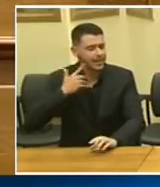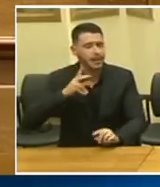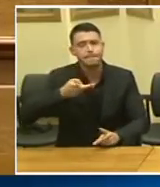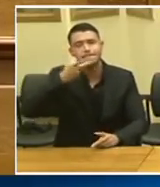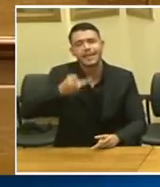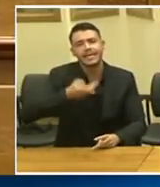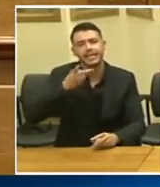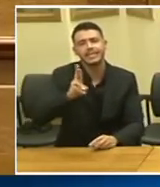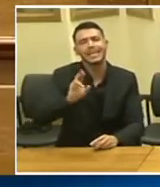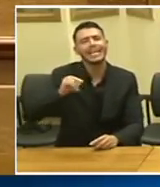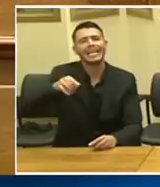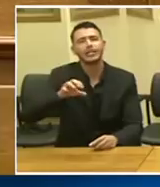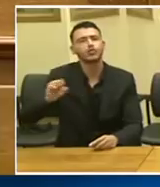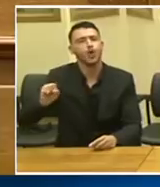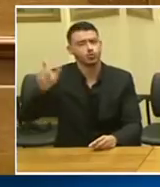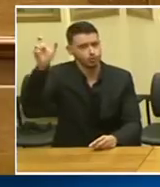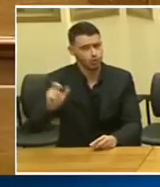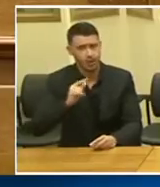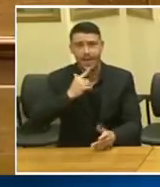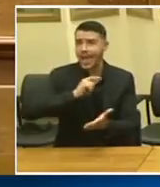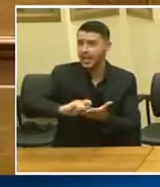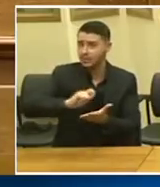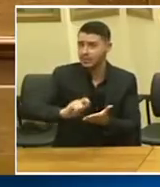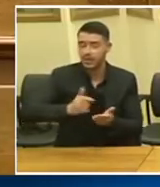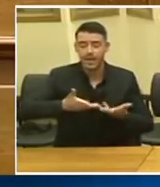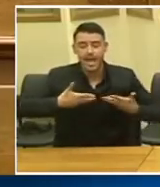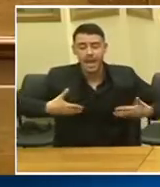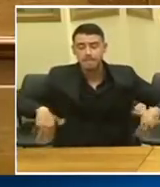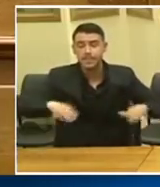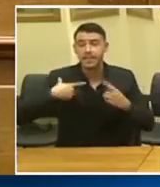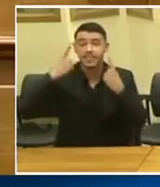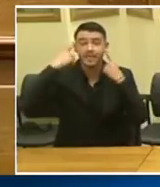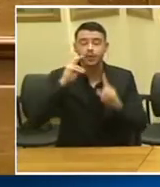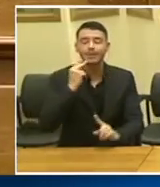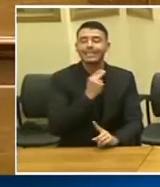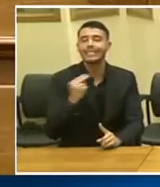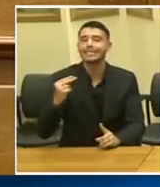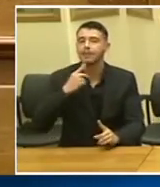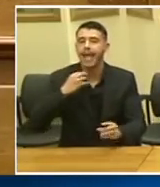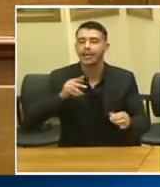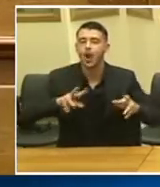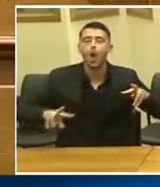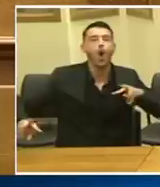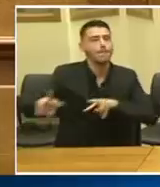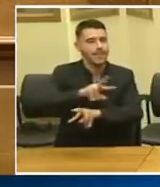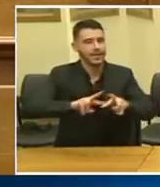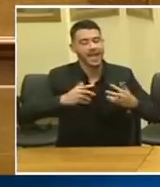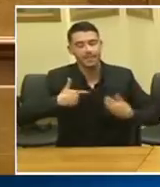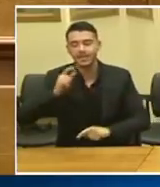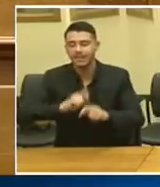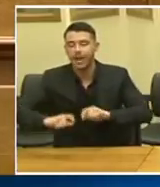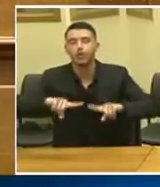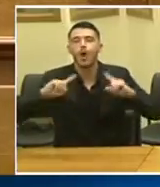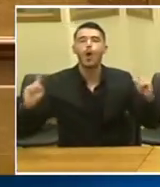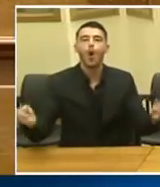του Κόσμου έγραψε: «Εμείς δεν ξέρουμε τι είναι η ομίχλη. Εμείς που λες όλα τα φτιάχνουμε στο φως». Όλα